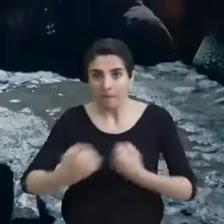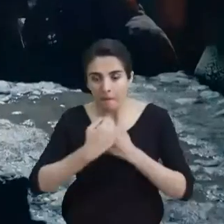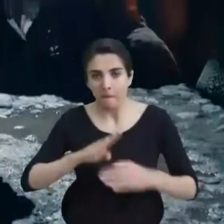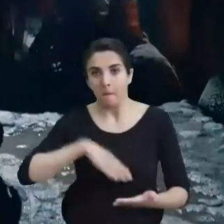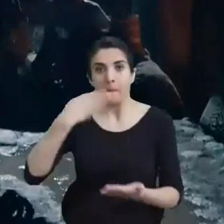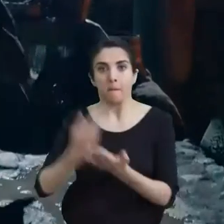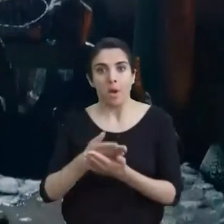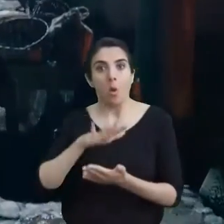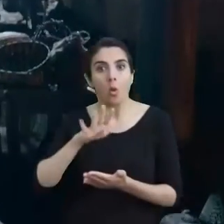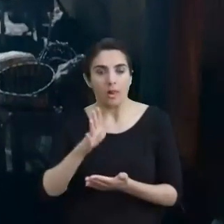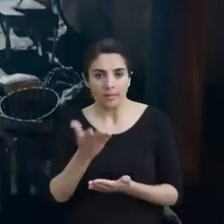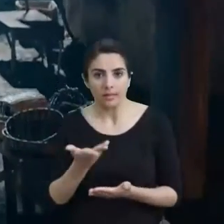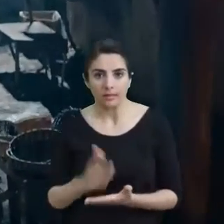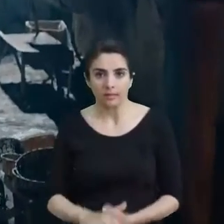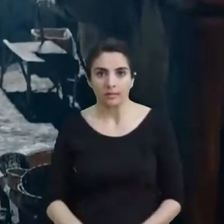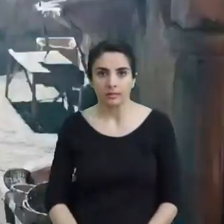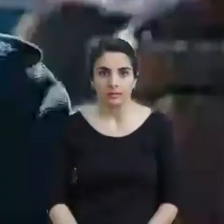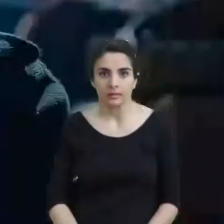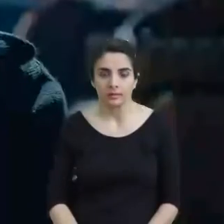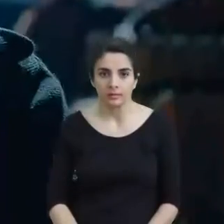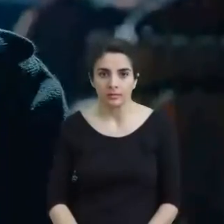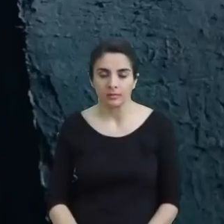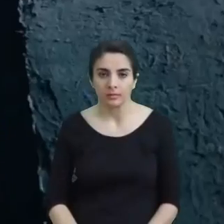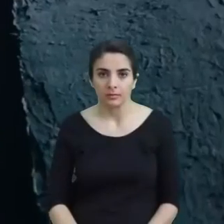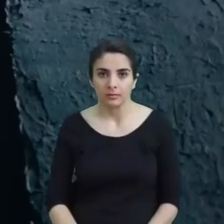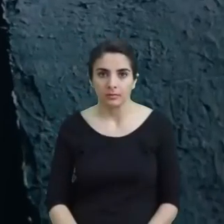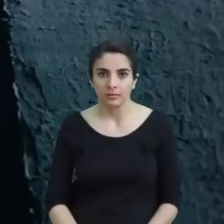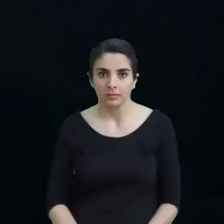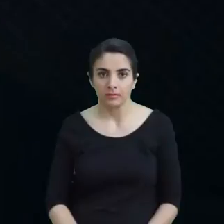düşerken Artin'i yastık yaptı. Koşuyor. Şimdi.